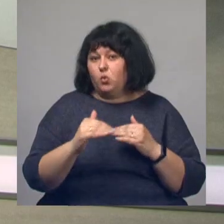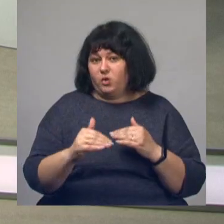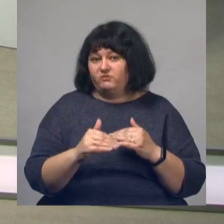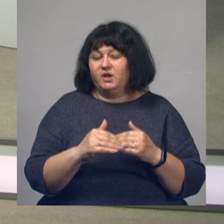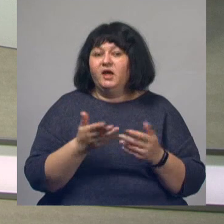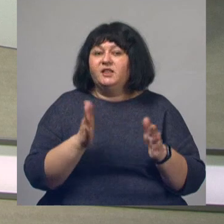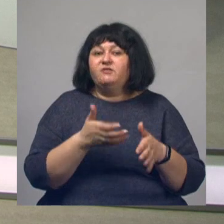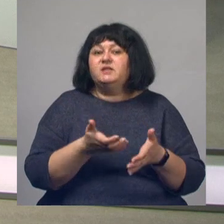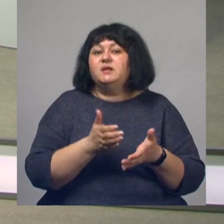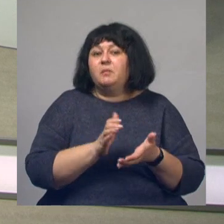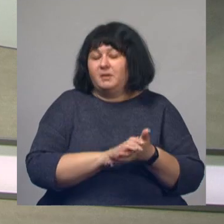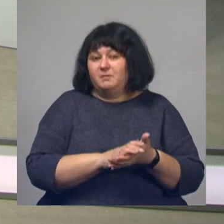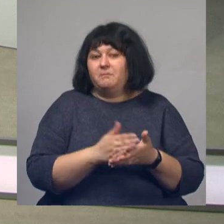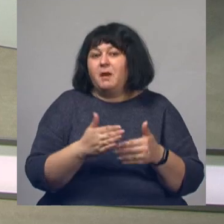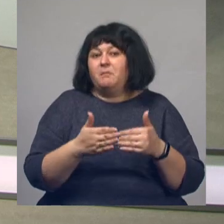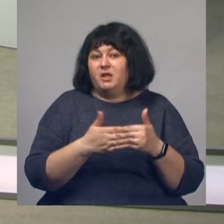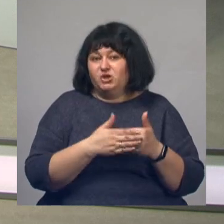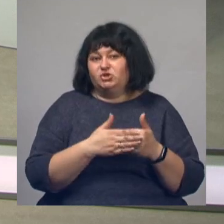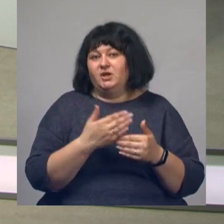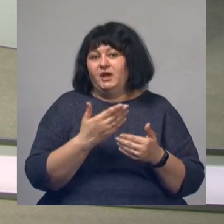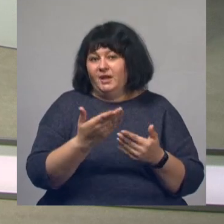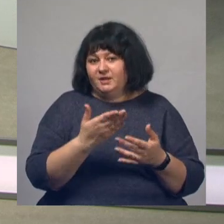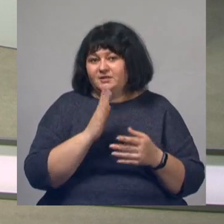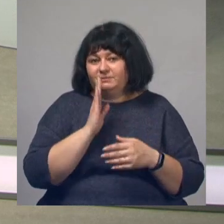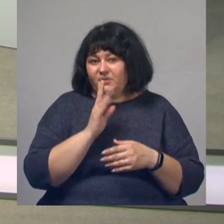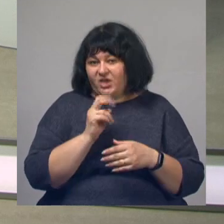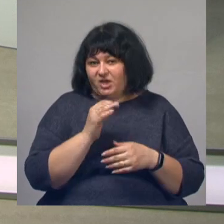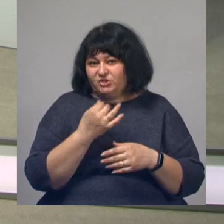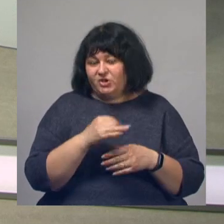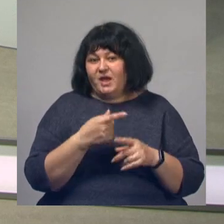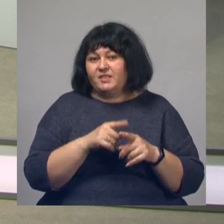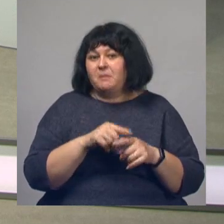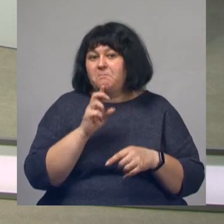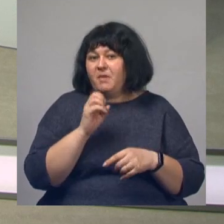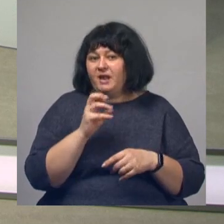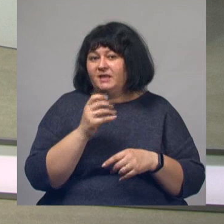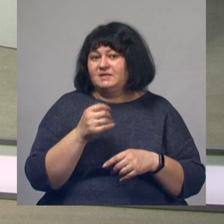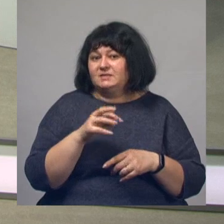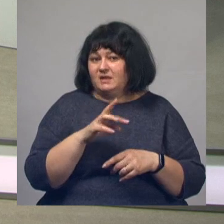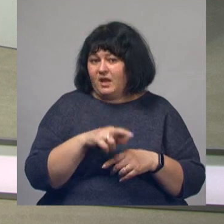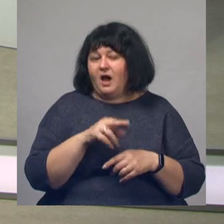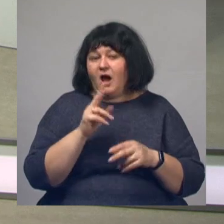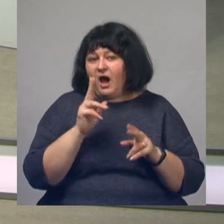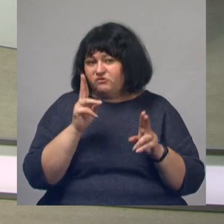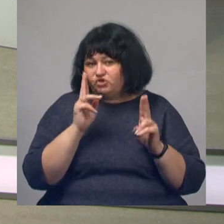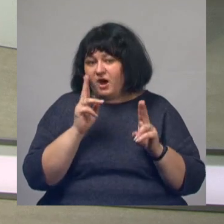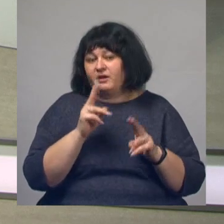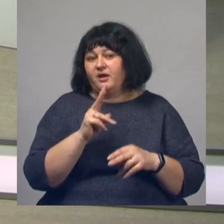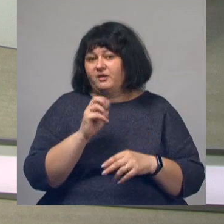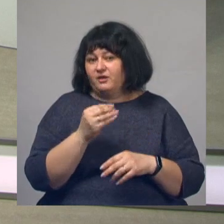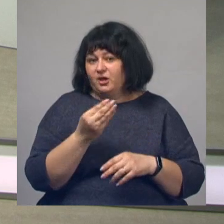поближе познакомимся с героиней сегодняшнего интервью. Это бельгийская овчарка Малинуа Кеша,